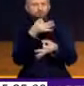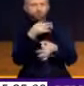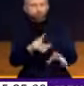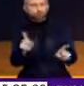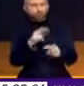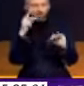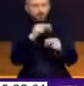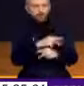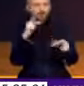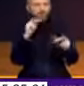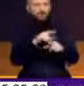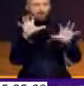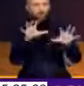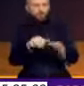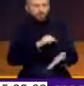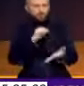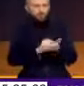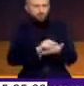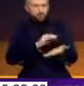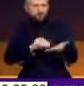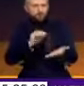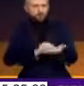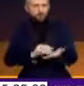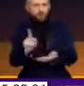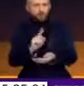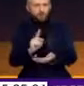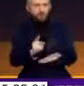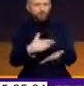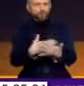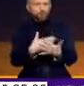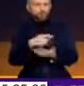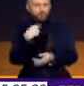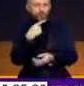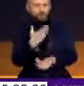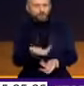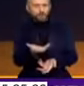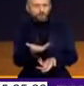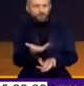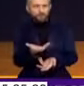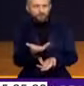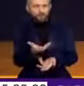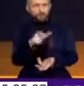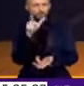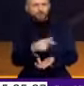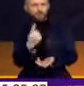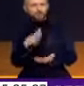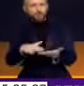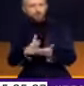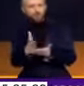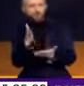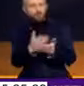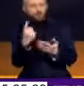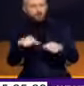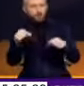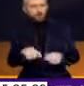неправильно. Неправильно в законодавчі акти вписувати, що, там, умовно кажучи, людина однієї орієнтації має одні